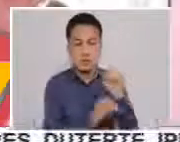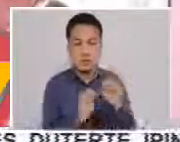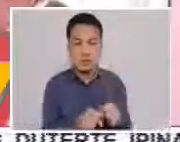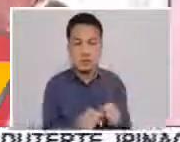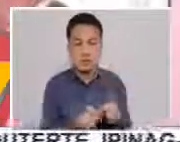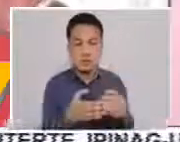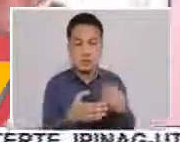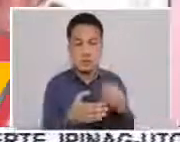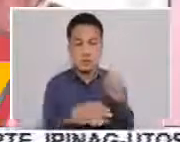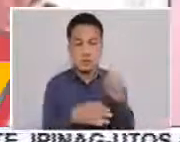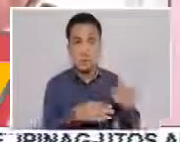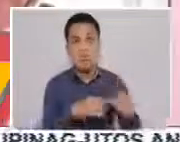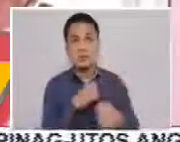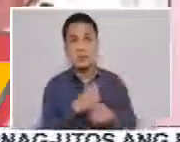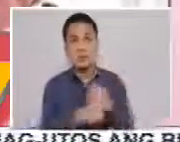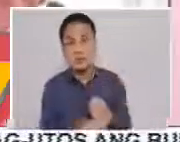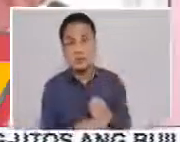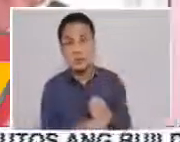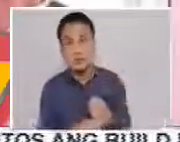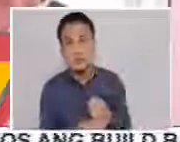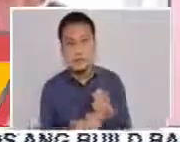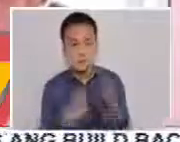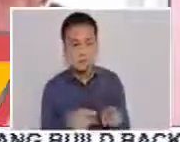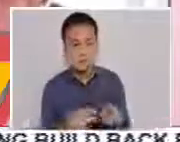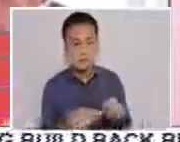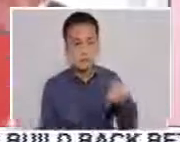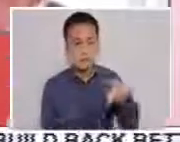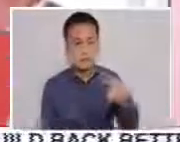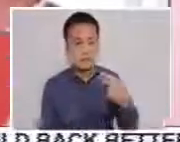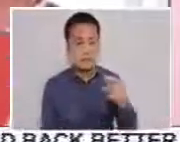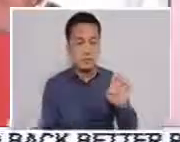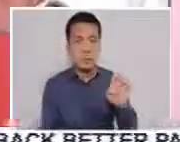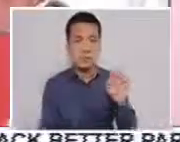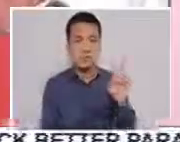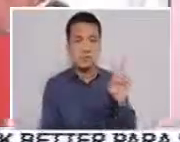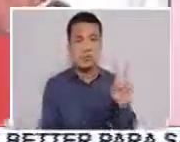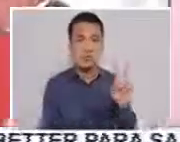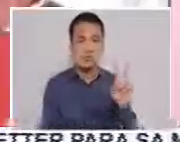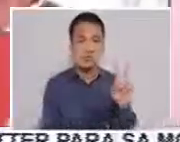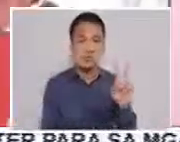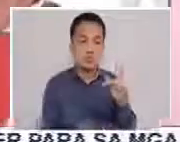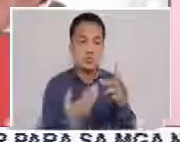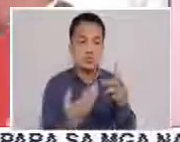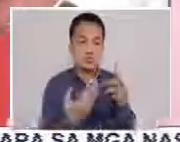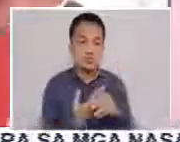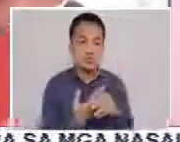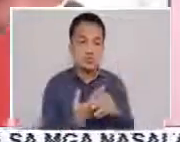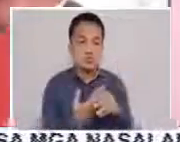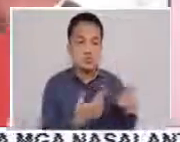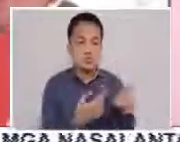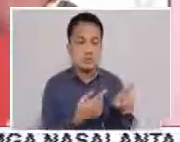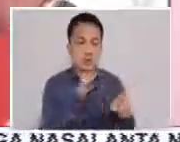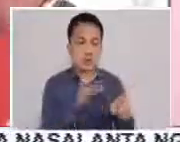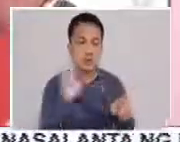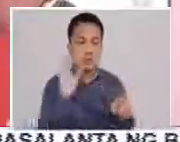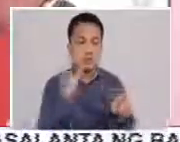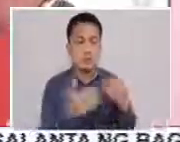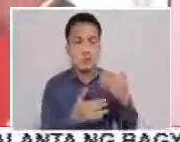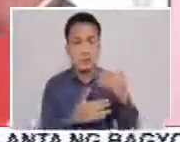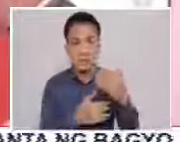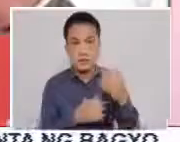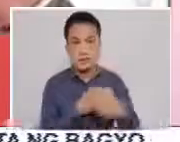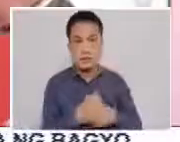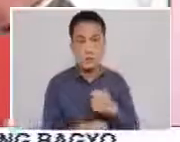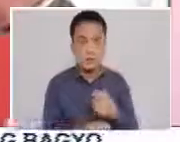RFID. Ngayon po, kung magpupumilit po silang pumasok, makikita naman po nila dun yung mga signages na RFID